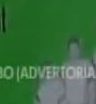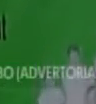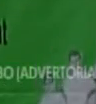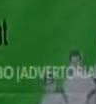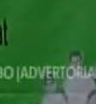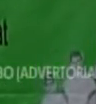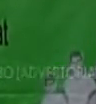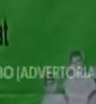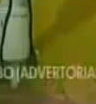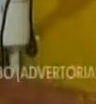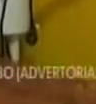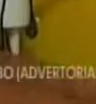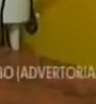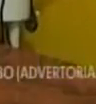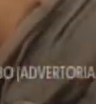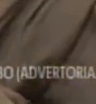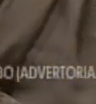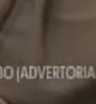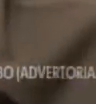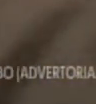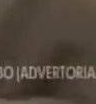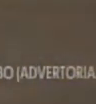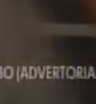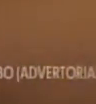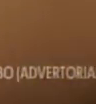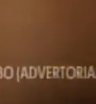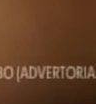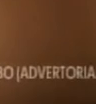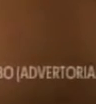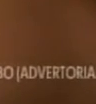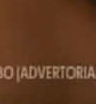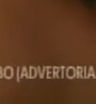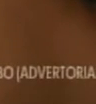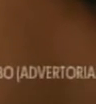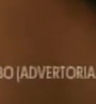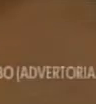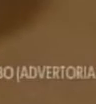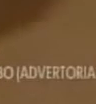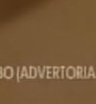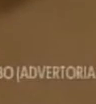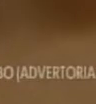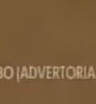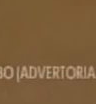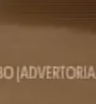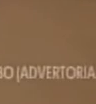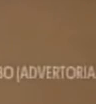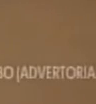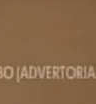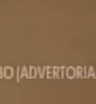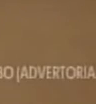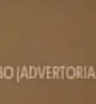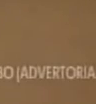Pengobatan alternatif Batara, spesialis penyakit kronis dan menaun tanpa operasi. Sistem